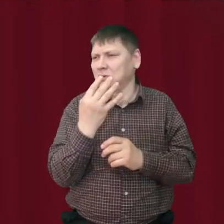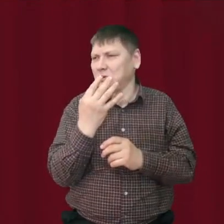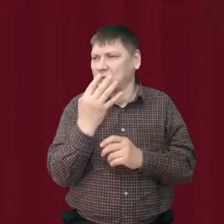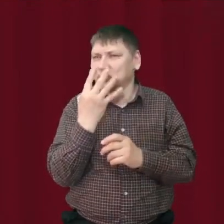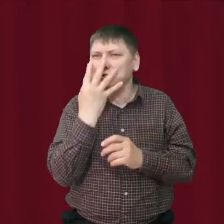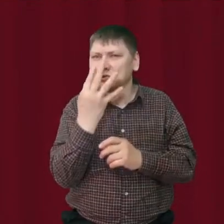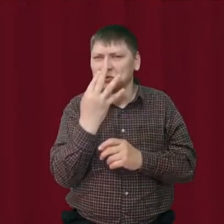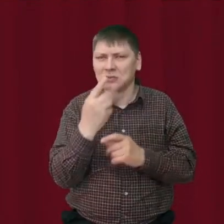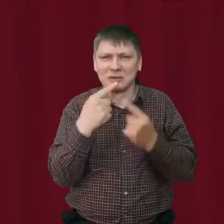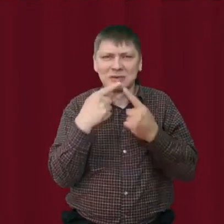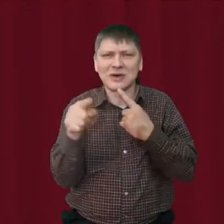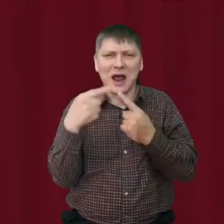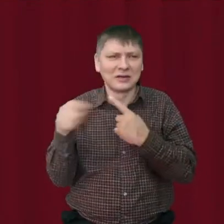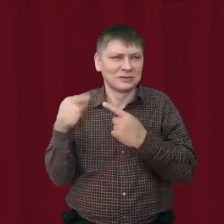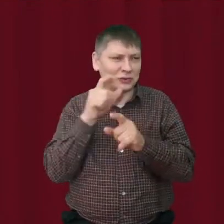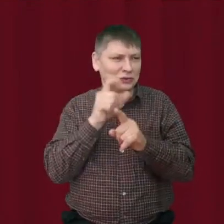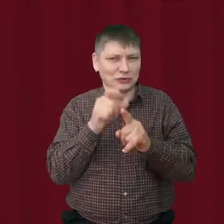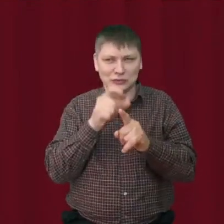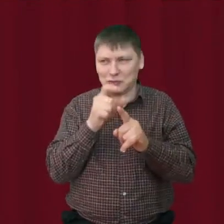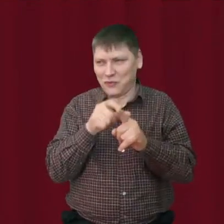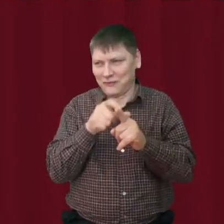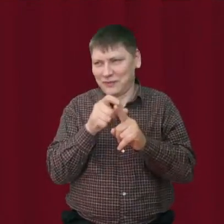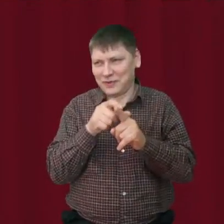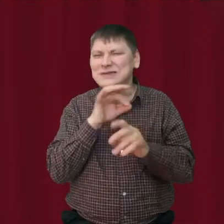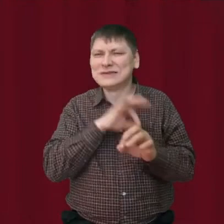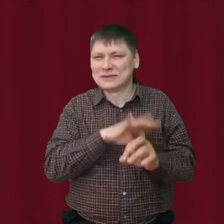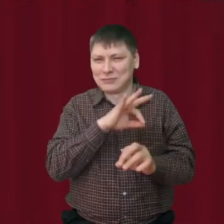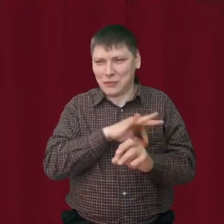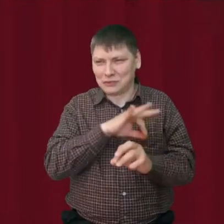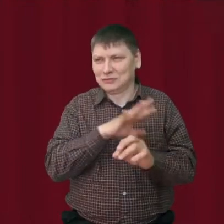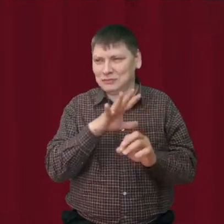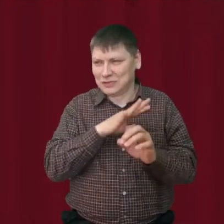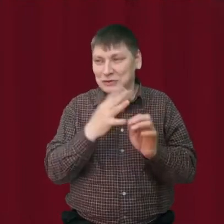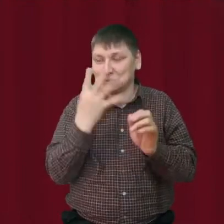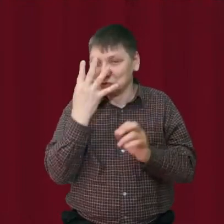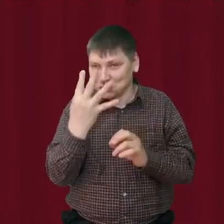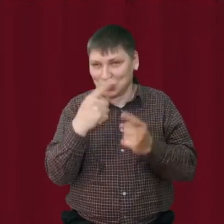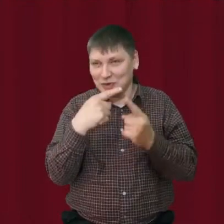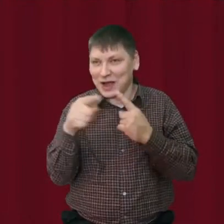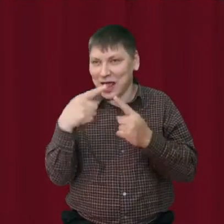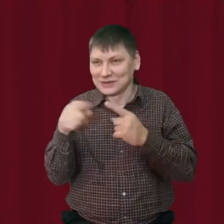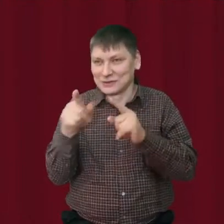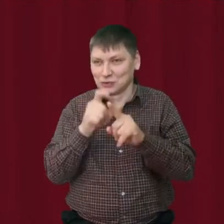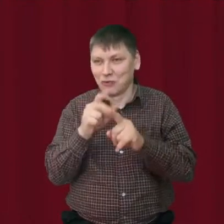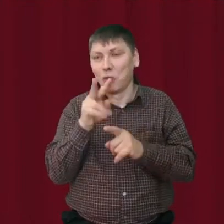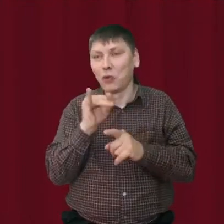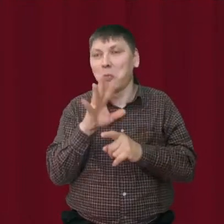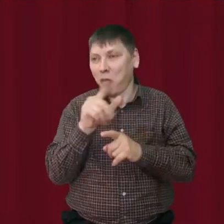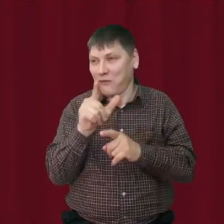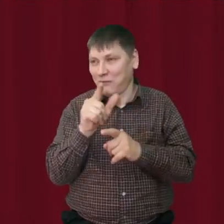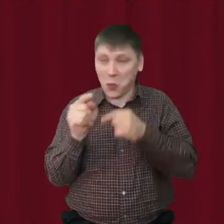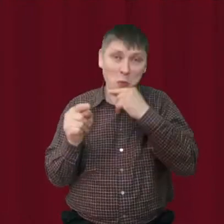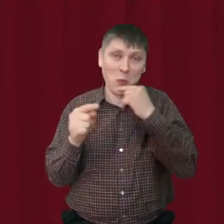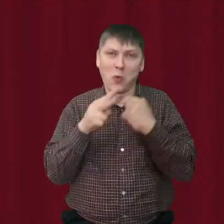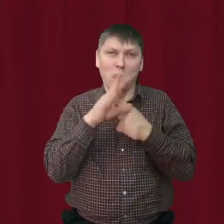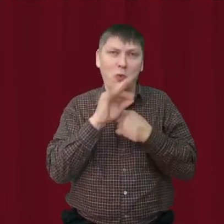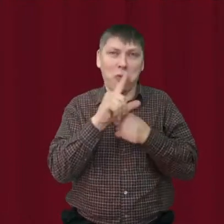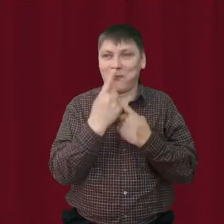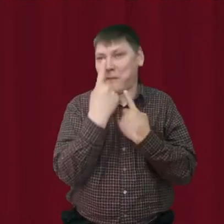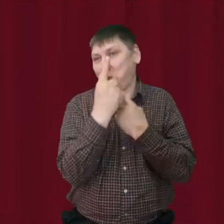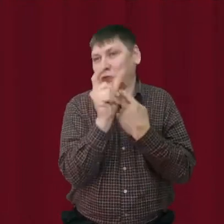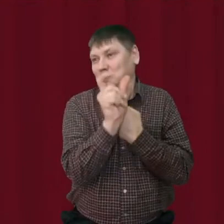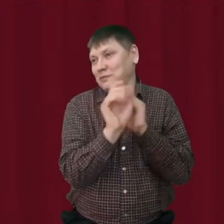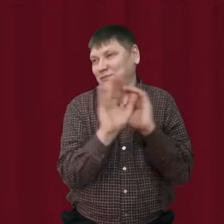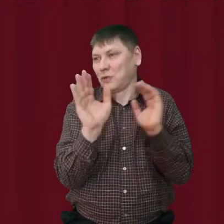существует, но в то время именно 4 из них использовались. И Некоторые из них используются в том числе